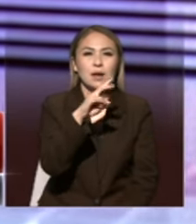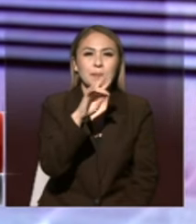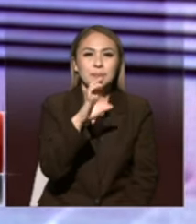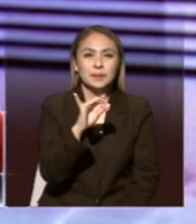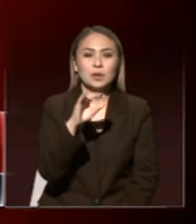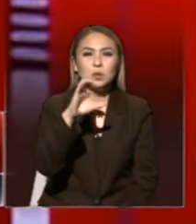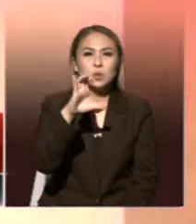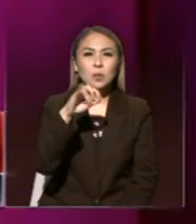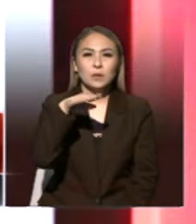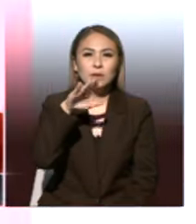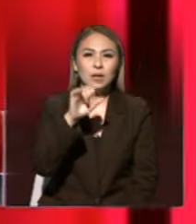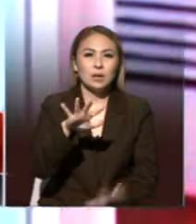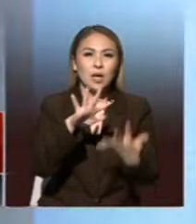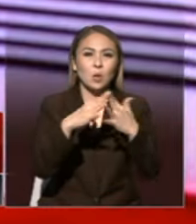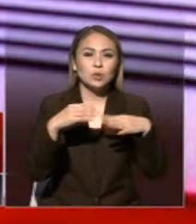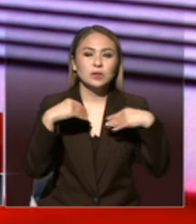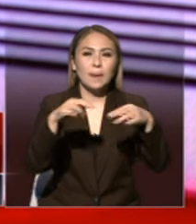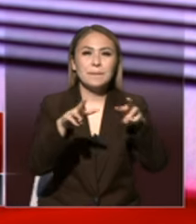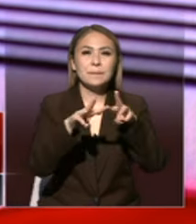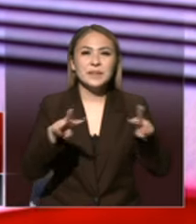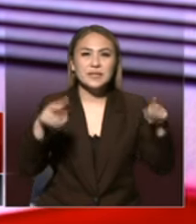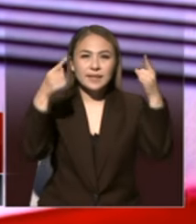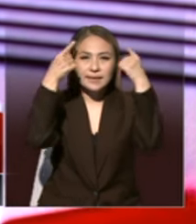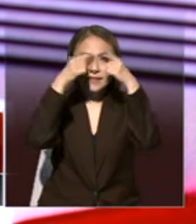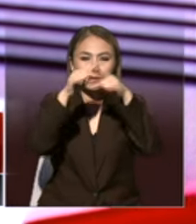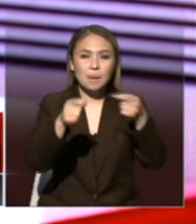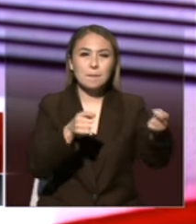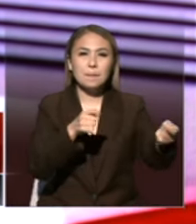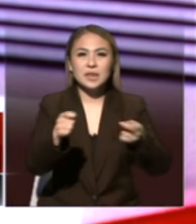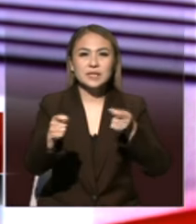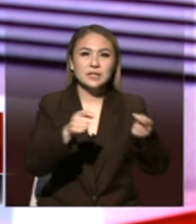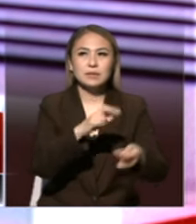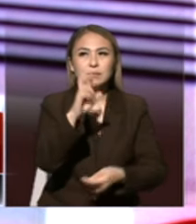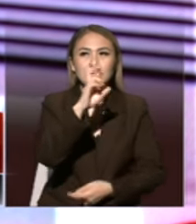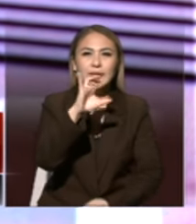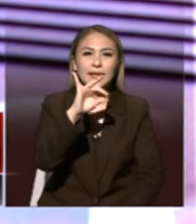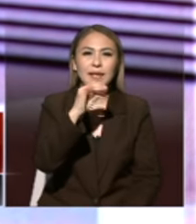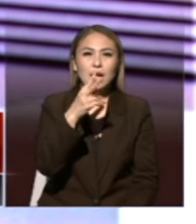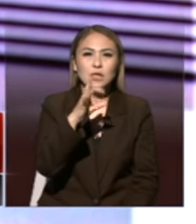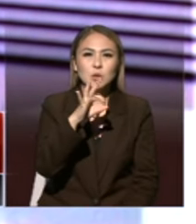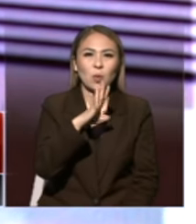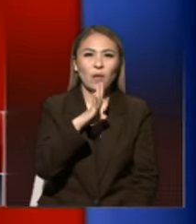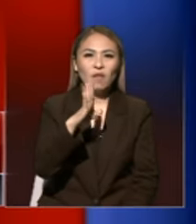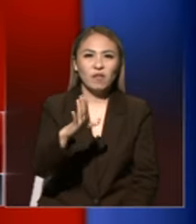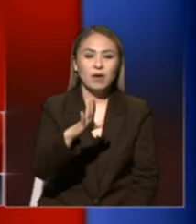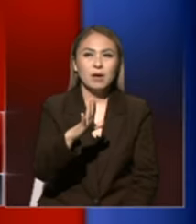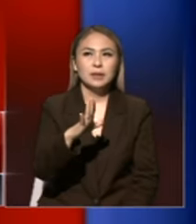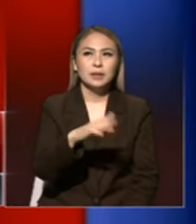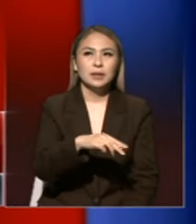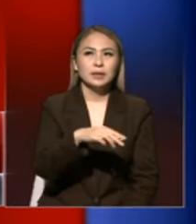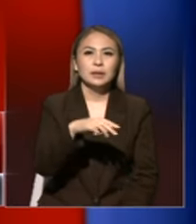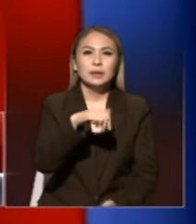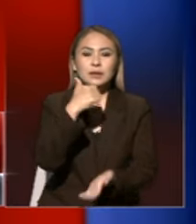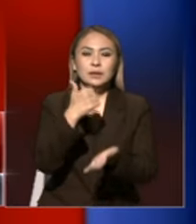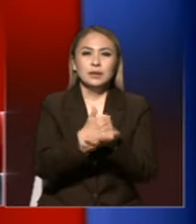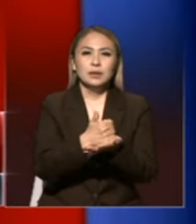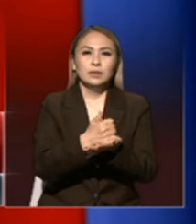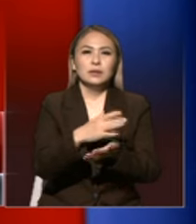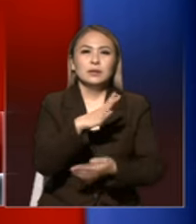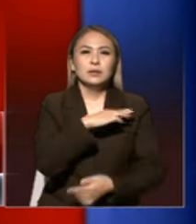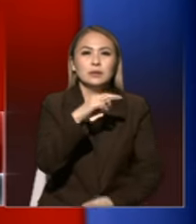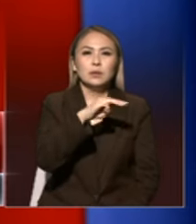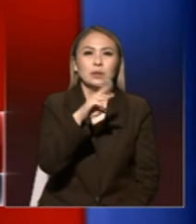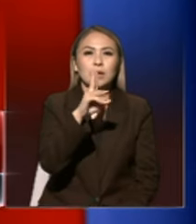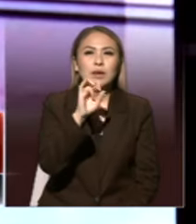Ауыл шаруашылығы министрлігі техникалық жарақтандыру басқармасының басшысы Бақыт Ілиясов. Мақсат шаруа қожалығының басшысы